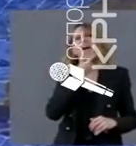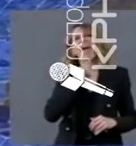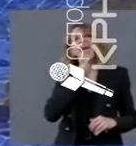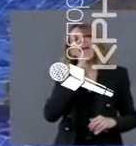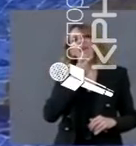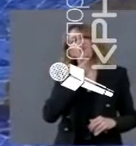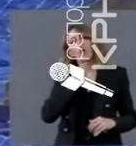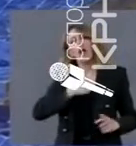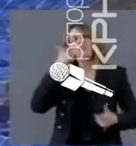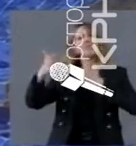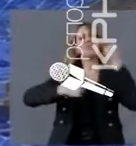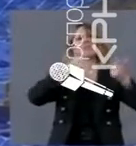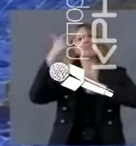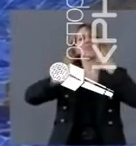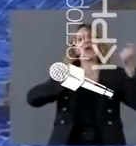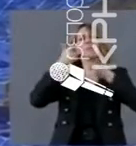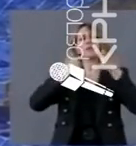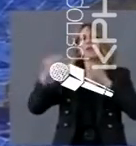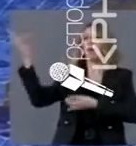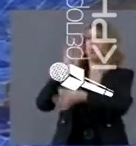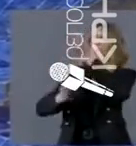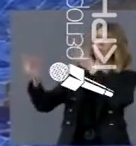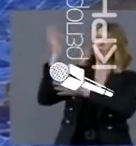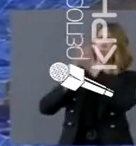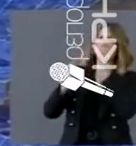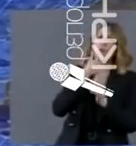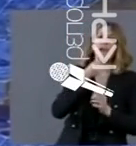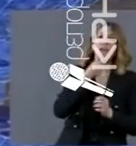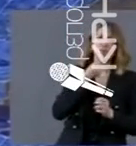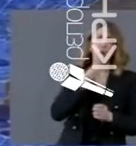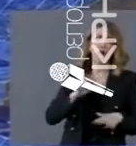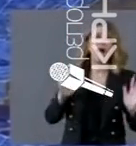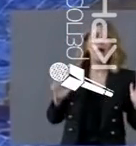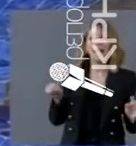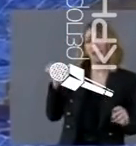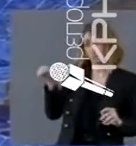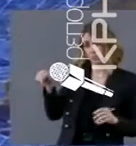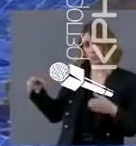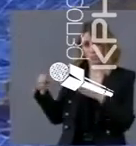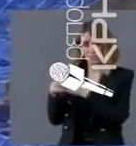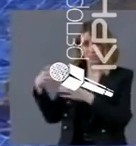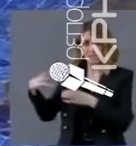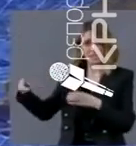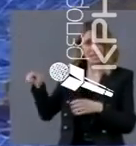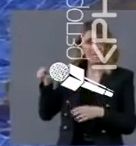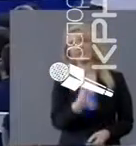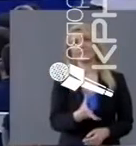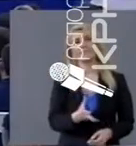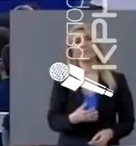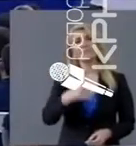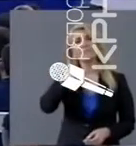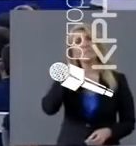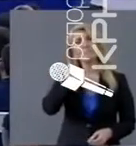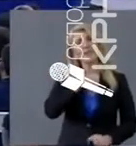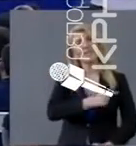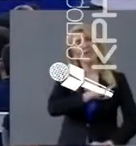φυτρώσει εκεί θα δηλητηριάσει για χρόνια όλη την παραγωγή και το ίδιο το χωράφι. Για τον